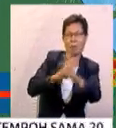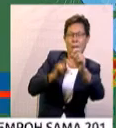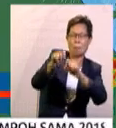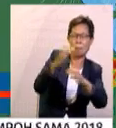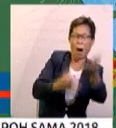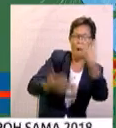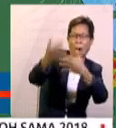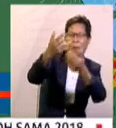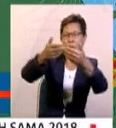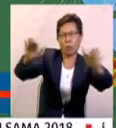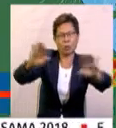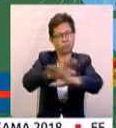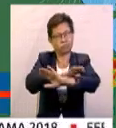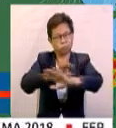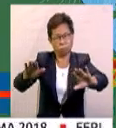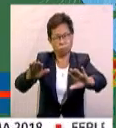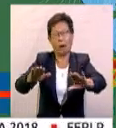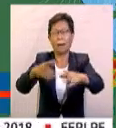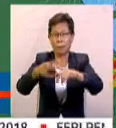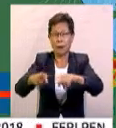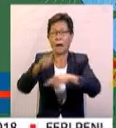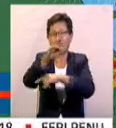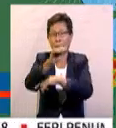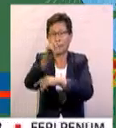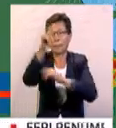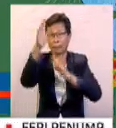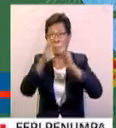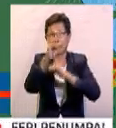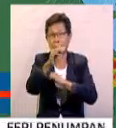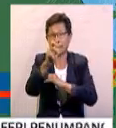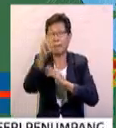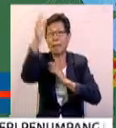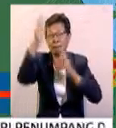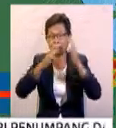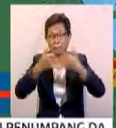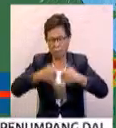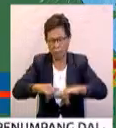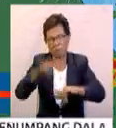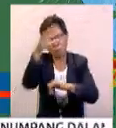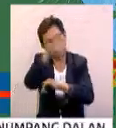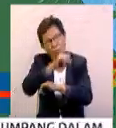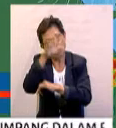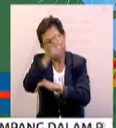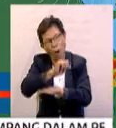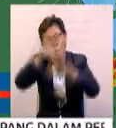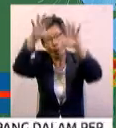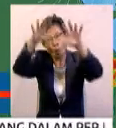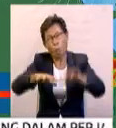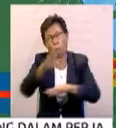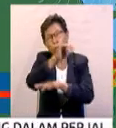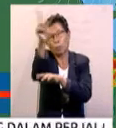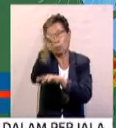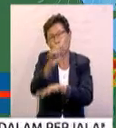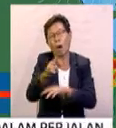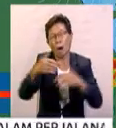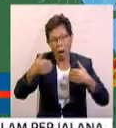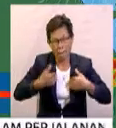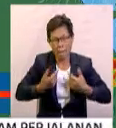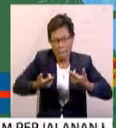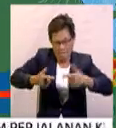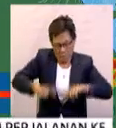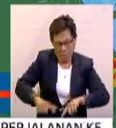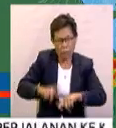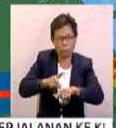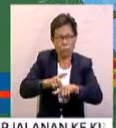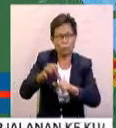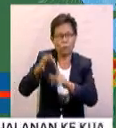pembakaran terbuka. Walau bagaimanapun, Jabatan Meteorologi Malaysia masih lagi menjangkakan hujan lebat dan ribut petir masih lagi boleh